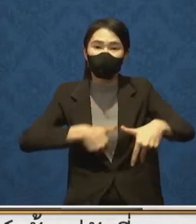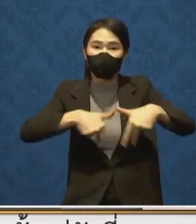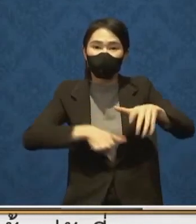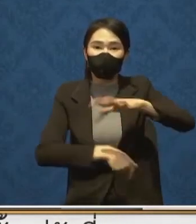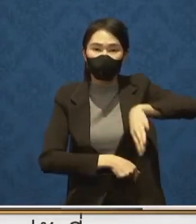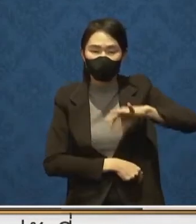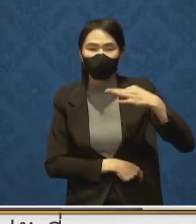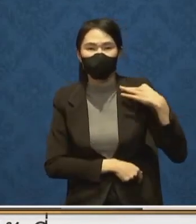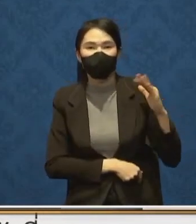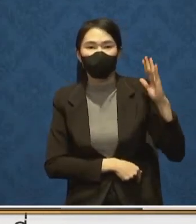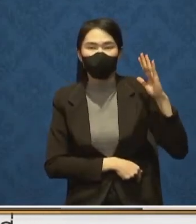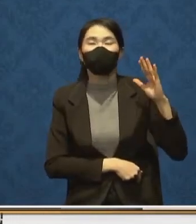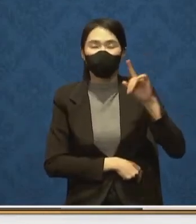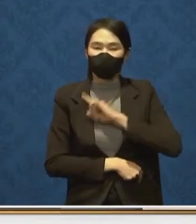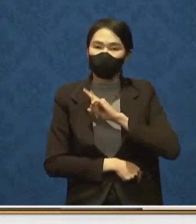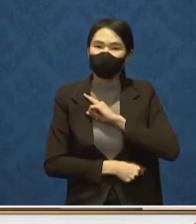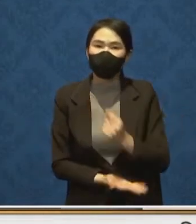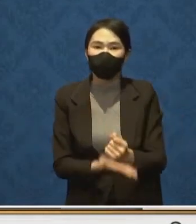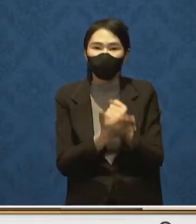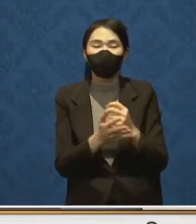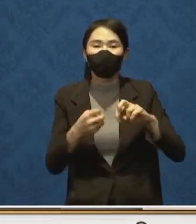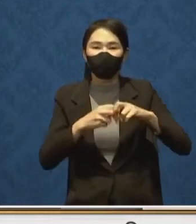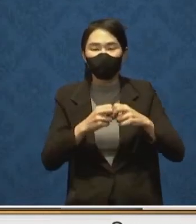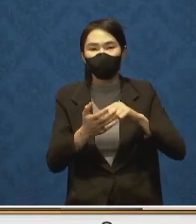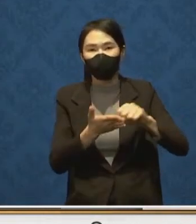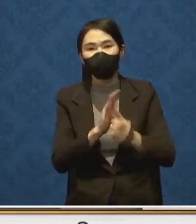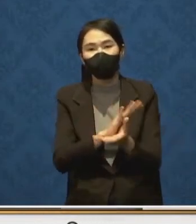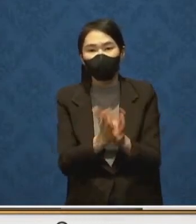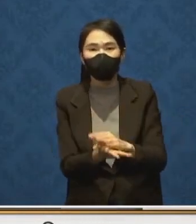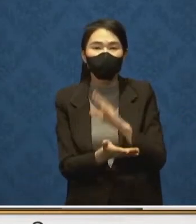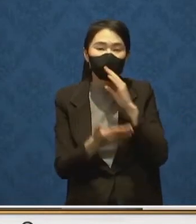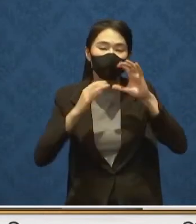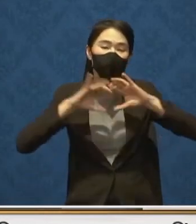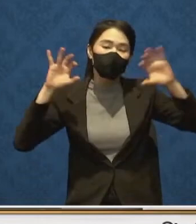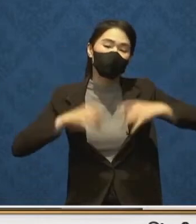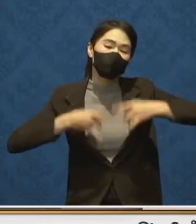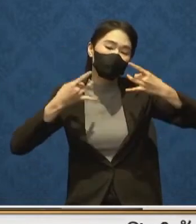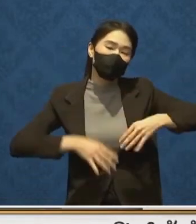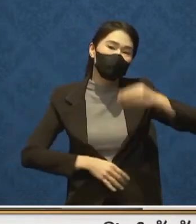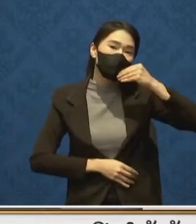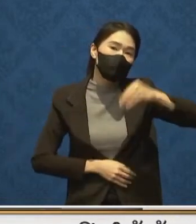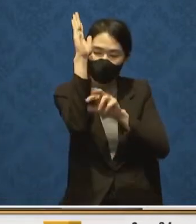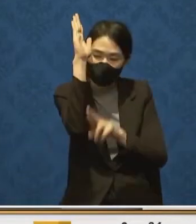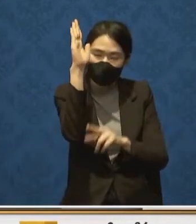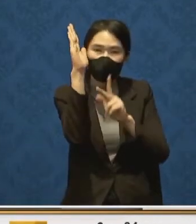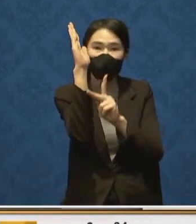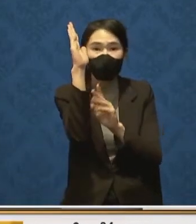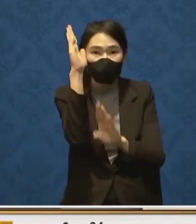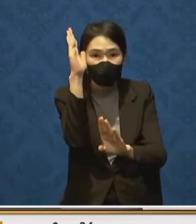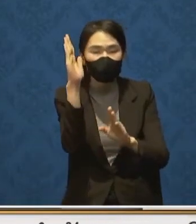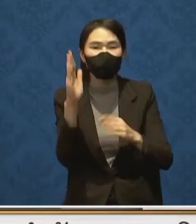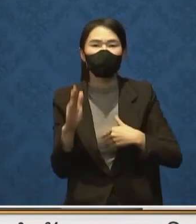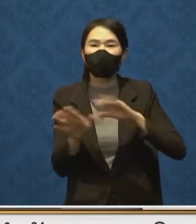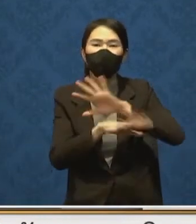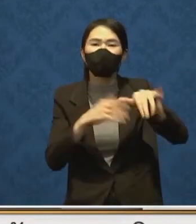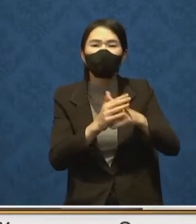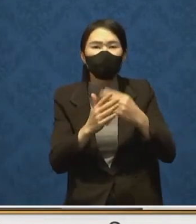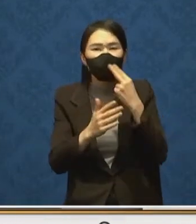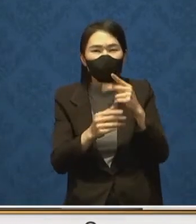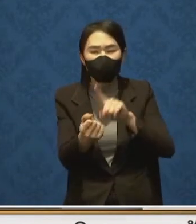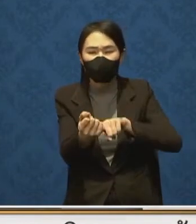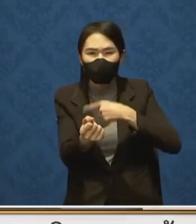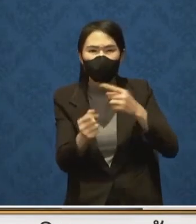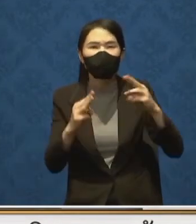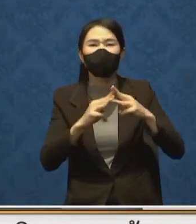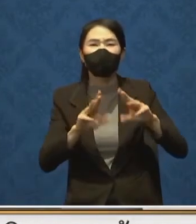แก้ไขปัญหาไปได้สะทีไม่ใช่ปลอยให้รฐบาลขี่โมโี้พูดพูดและทำไม่ได้อย 8 ปีครับหมดสัประทานมานาน